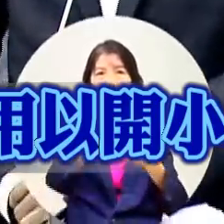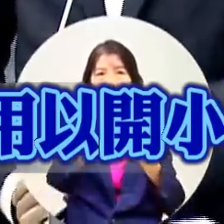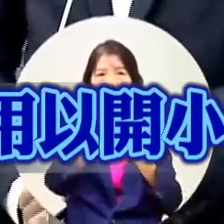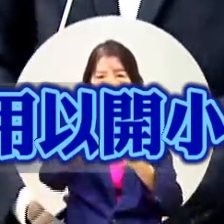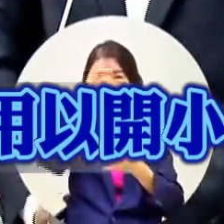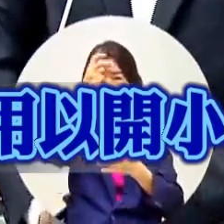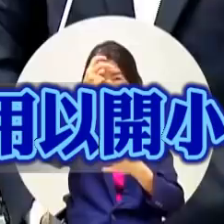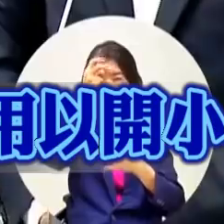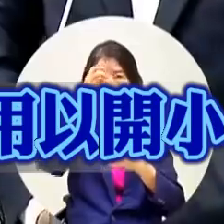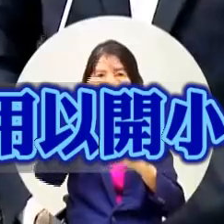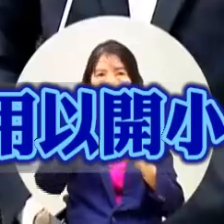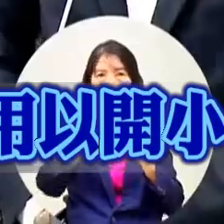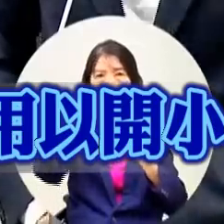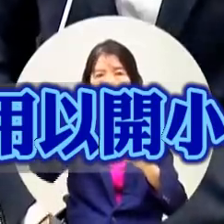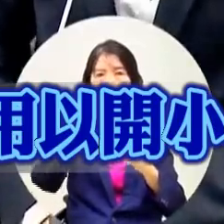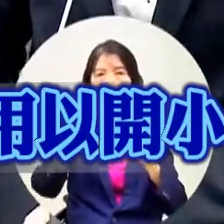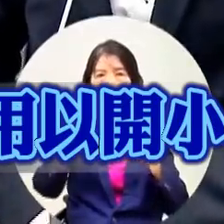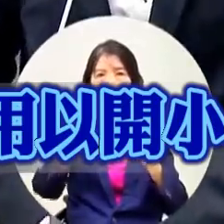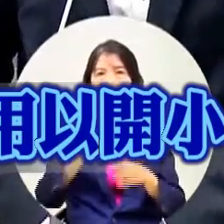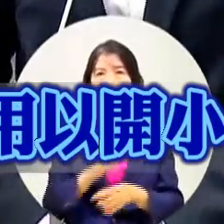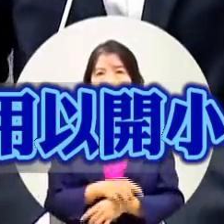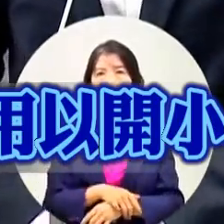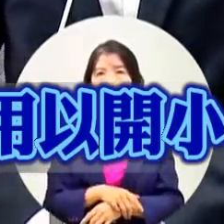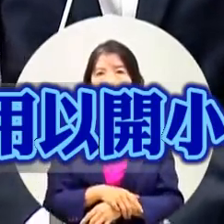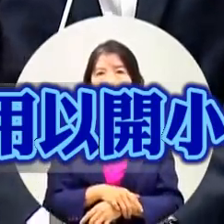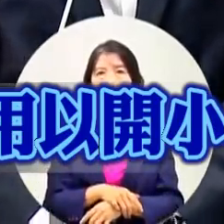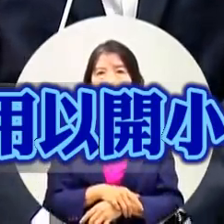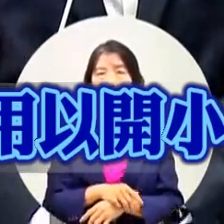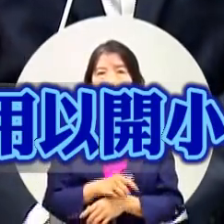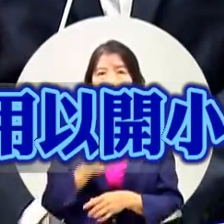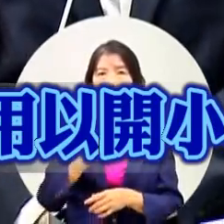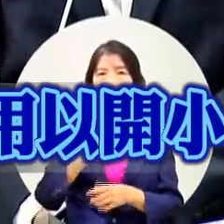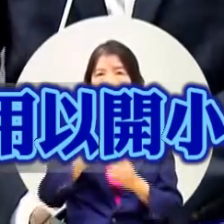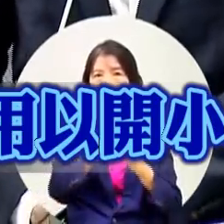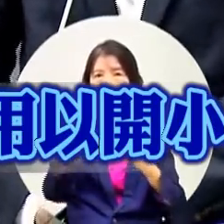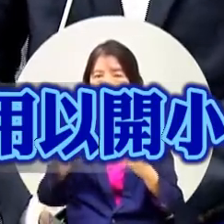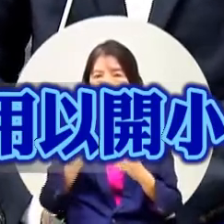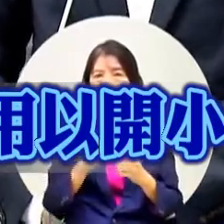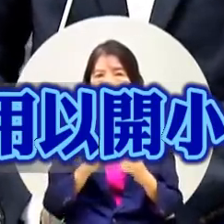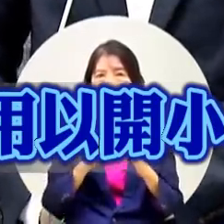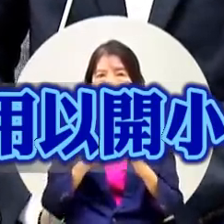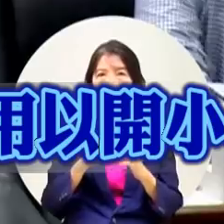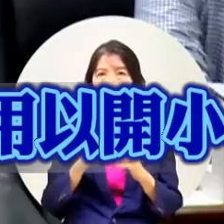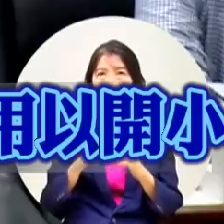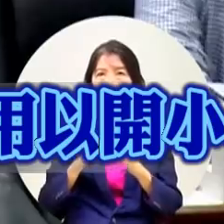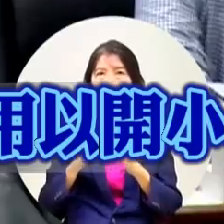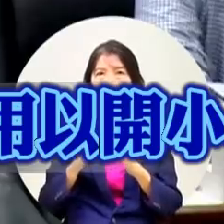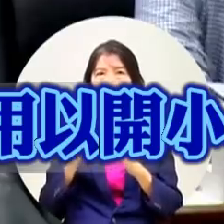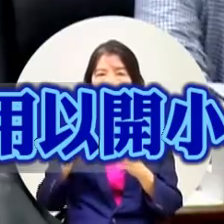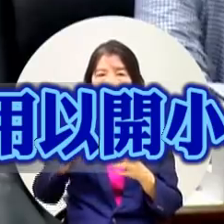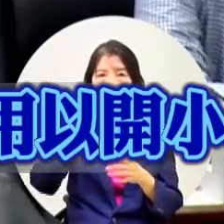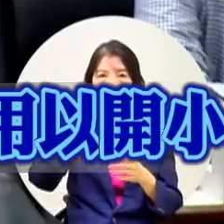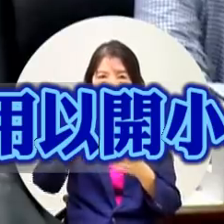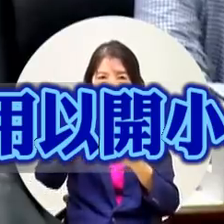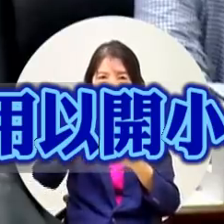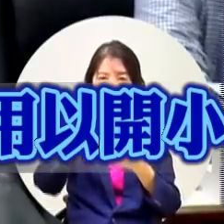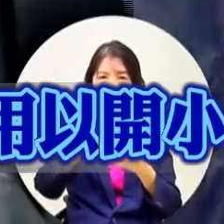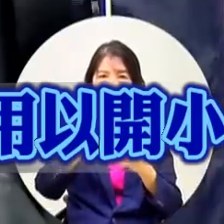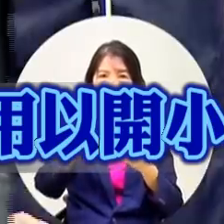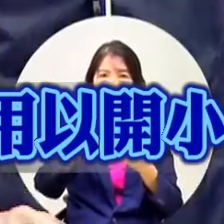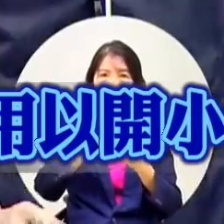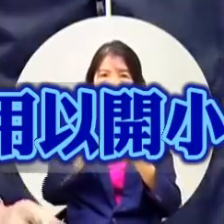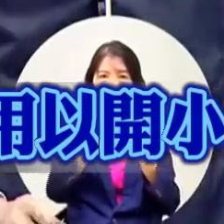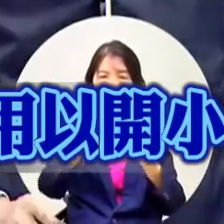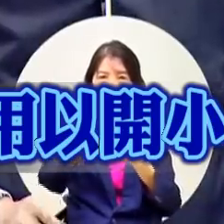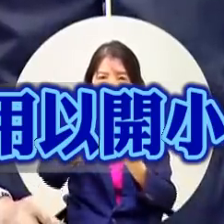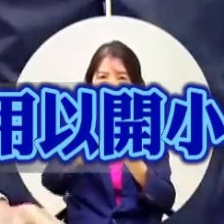长答复林志宏议员的询问。 感谢议员啊，我们到的时候先填写案件记录表，然后再